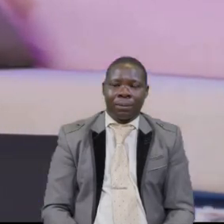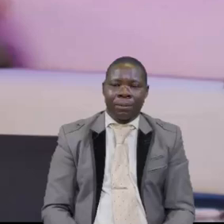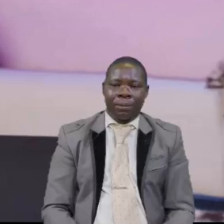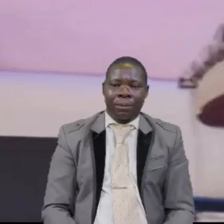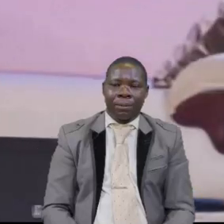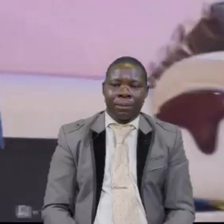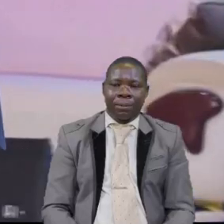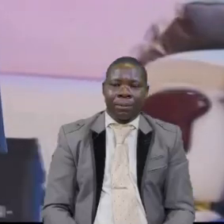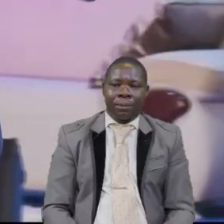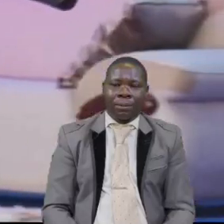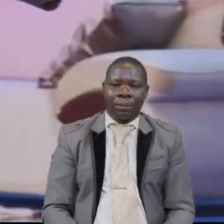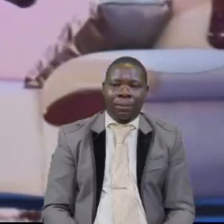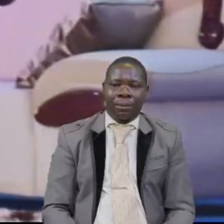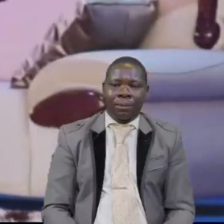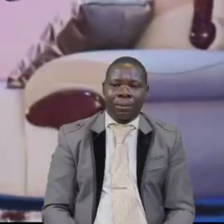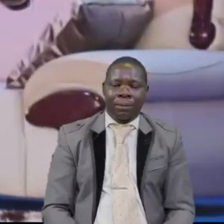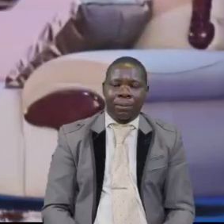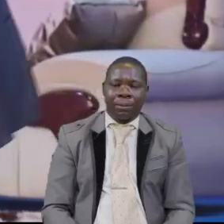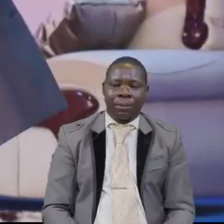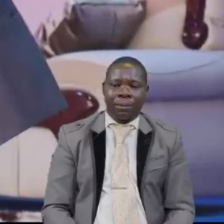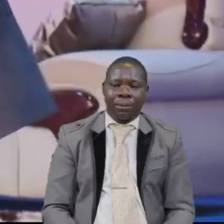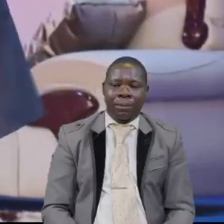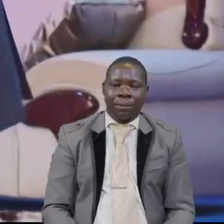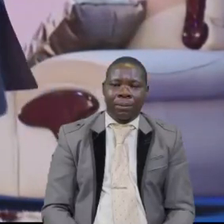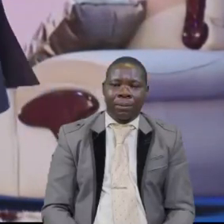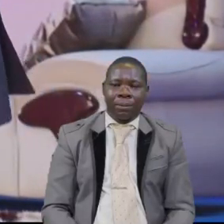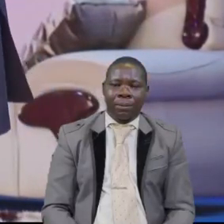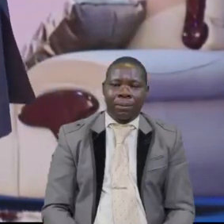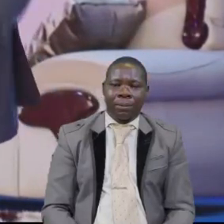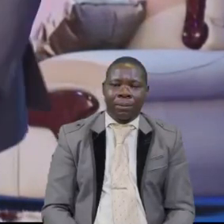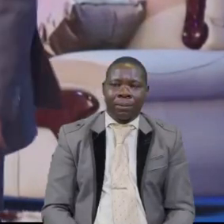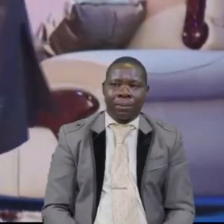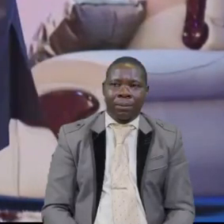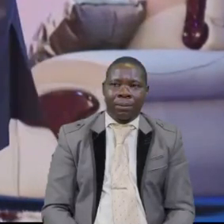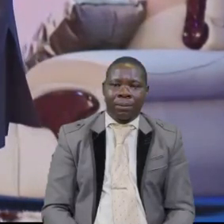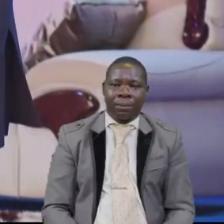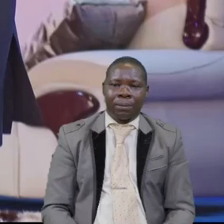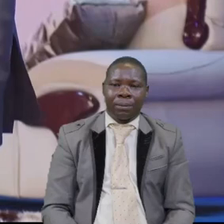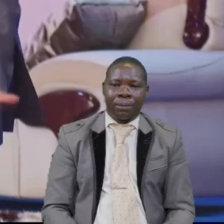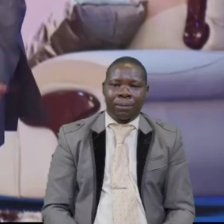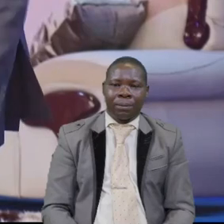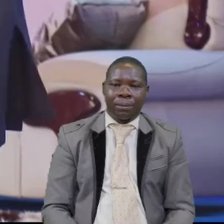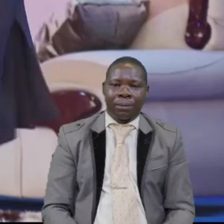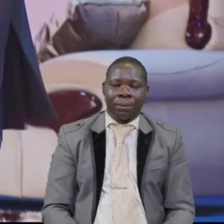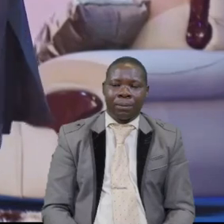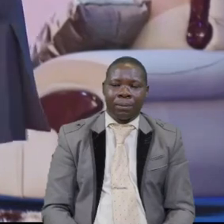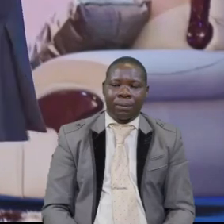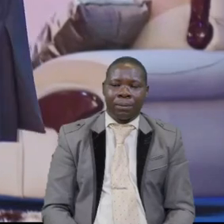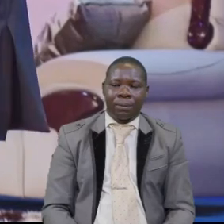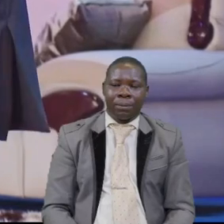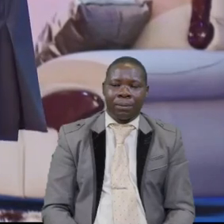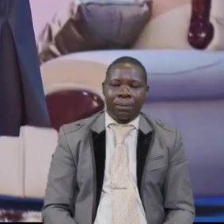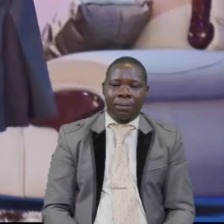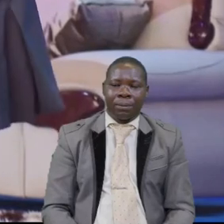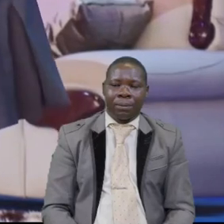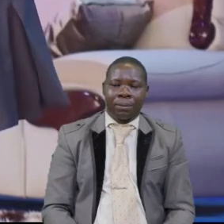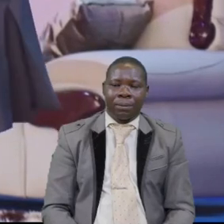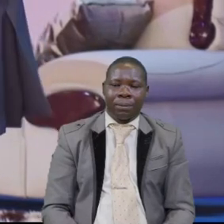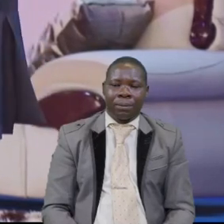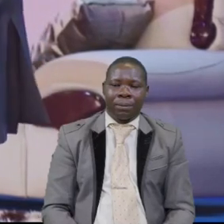Toute la fausseté qui était au temps de ces pratiques-là. Oh, ceux qui connaissent